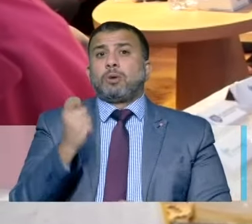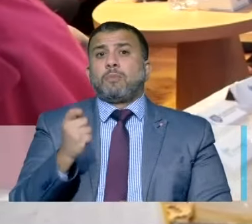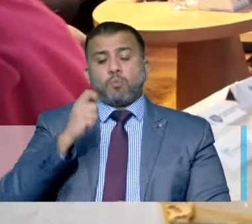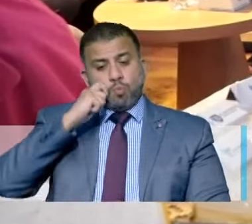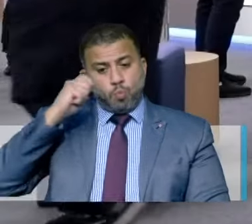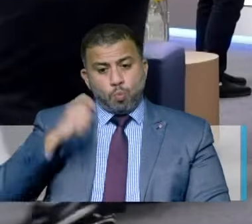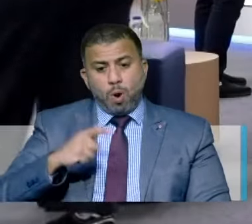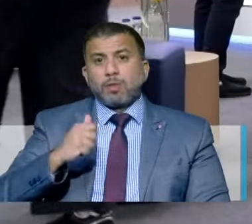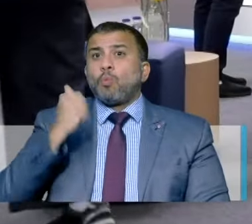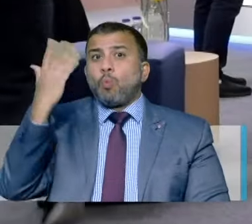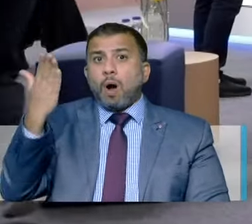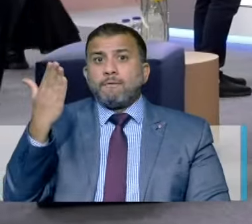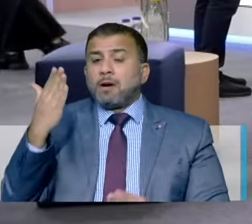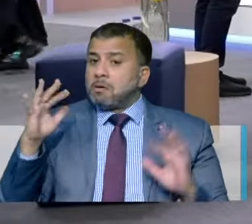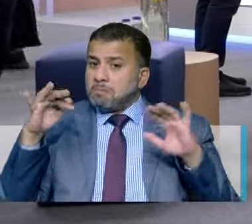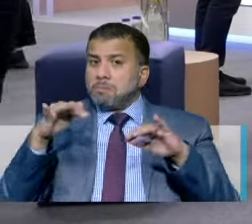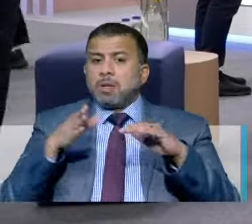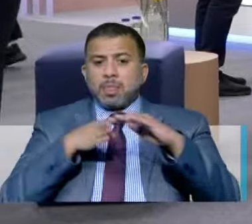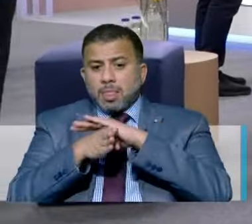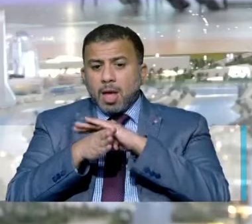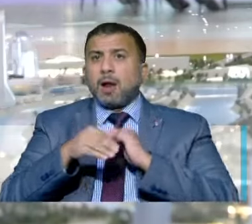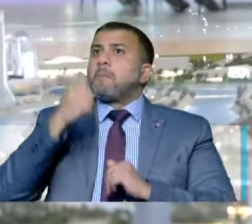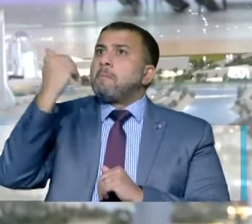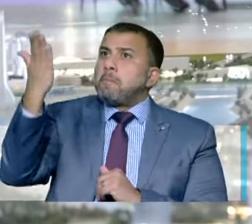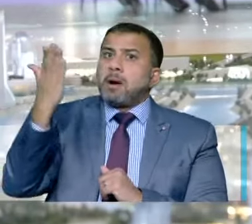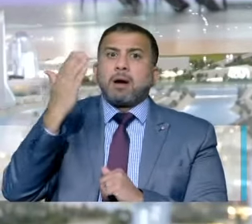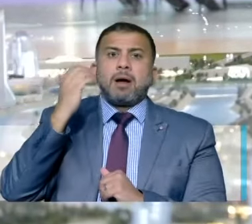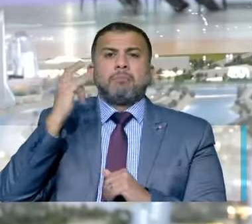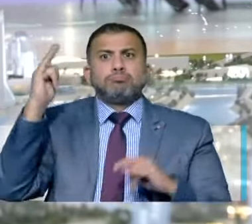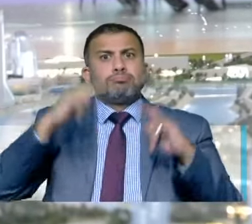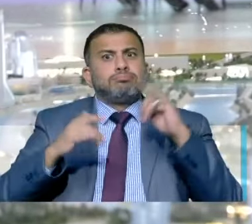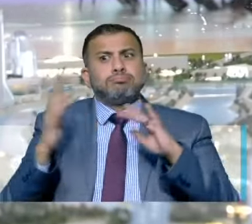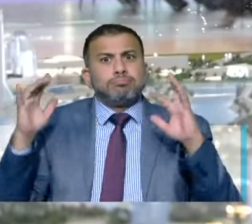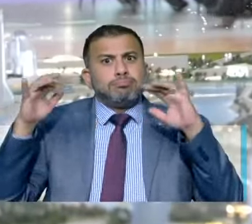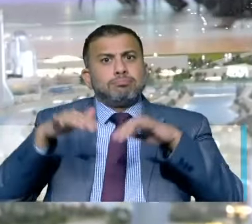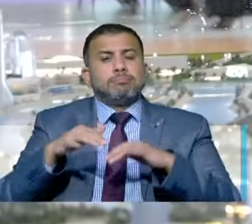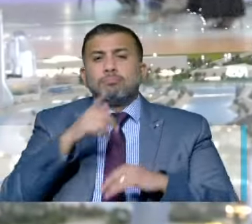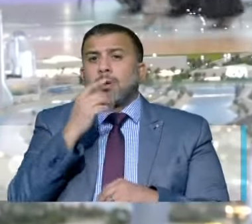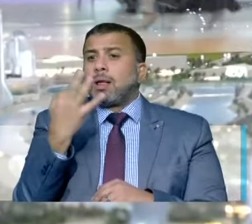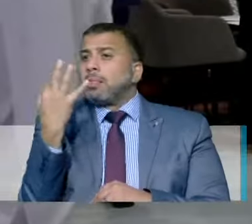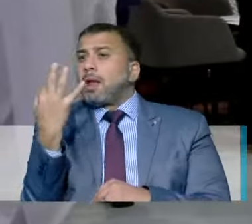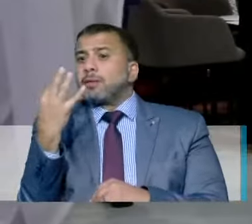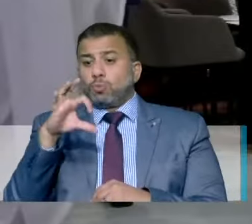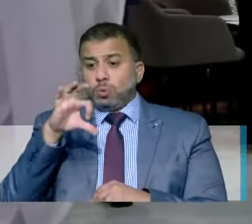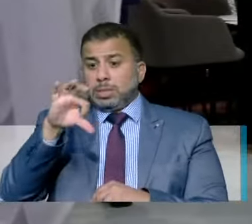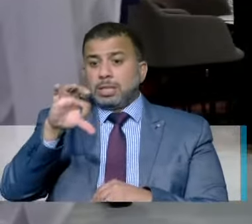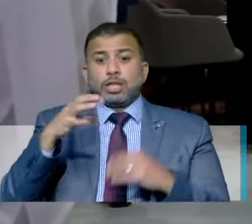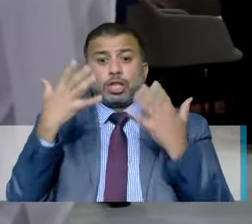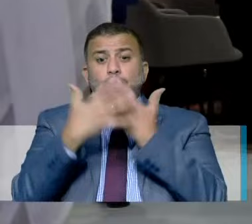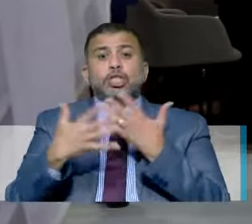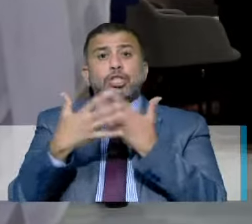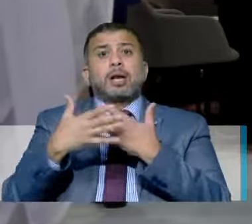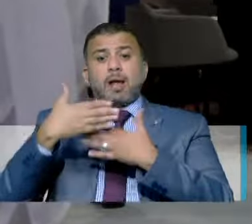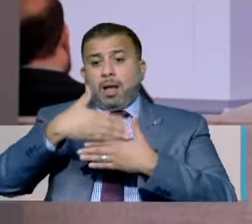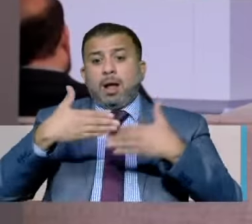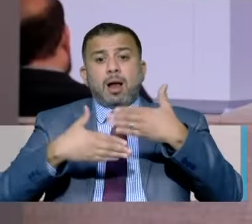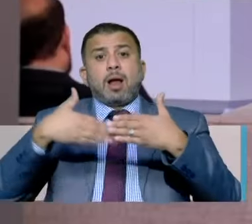المواطنين والمقيمين من داخل وخارج الإمارات، فيما شاركت فيه 93 شركة